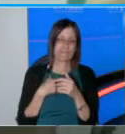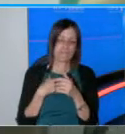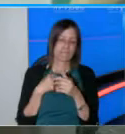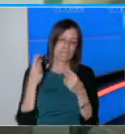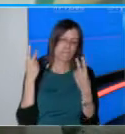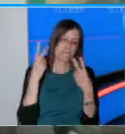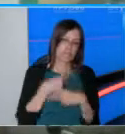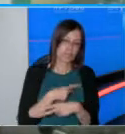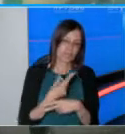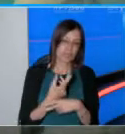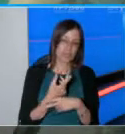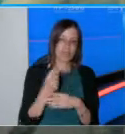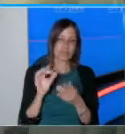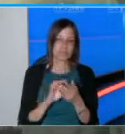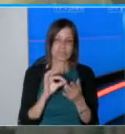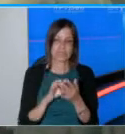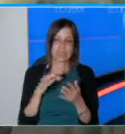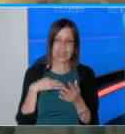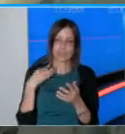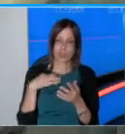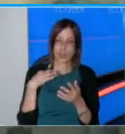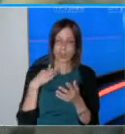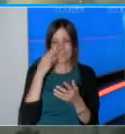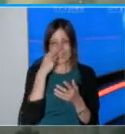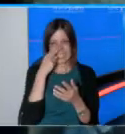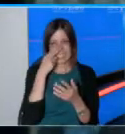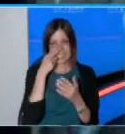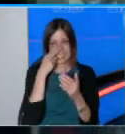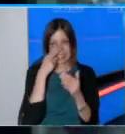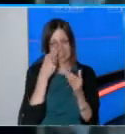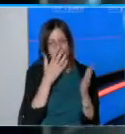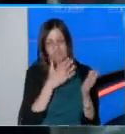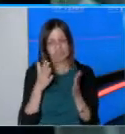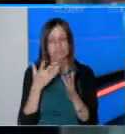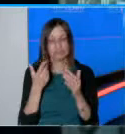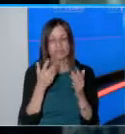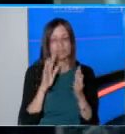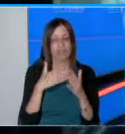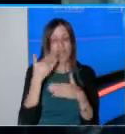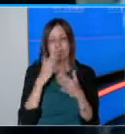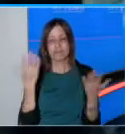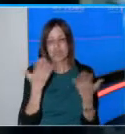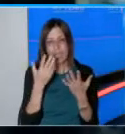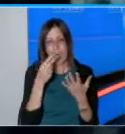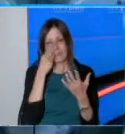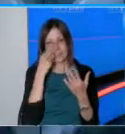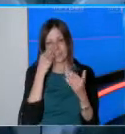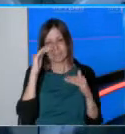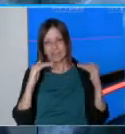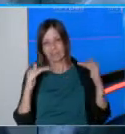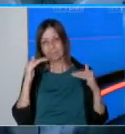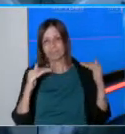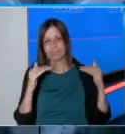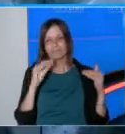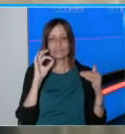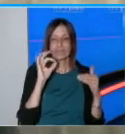להבנתי במשרד הבריאות מנסים ליישר קו אחרי מה שקרה, מנסים להתיישר. זאת אומרת